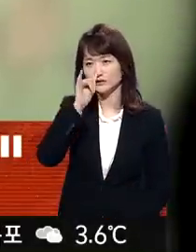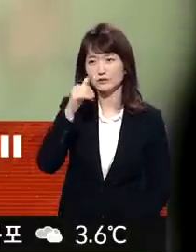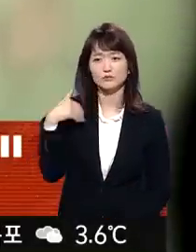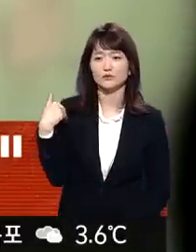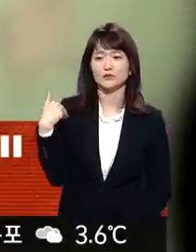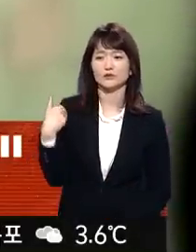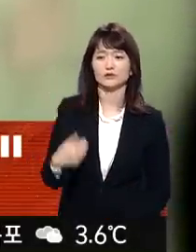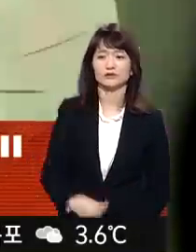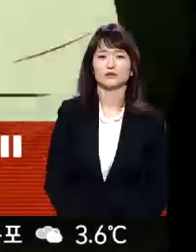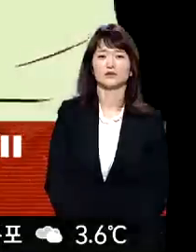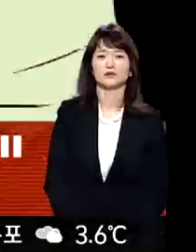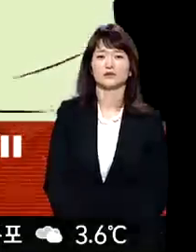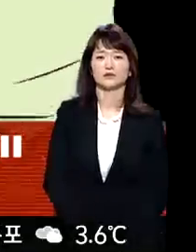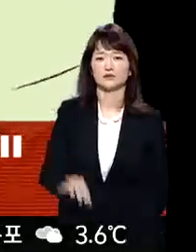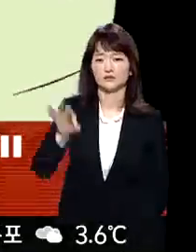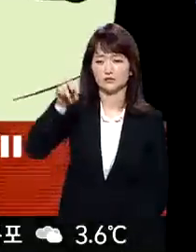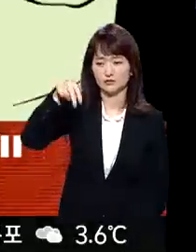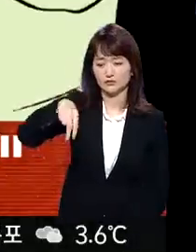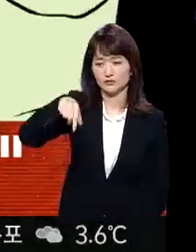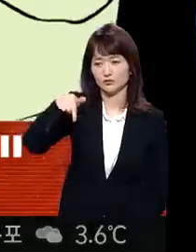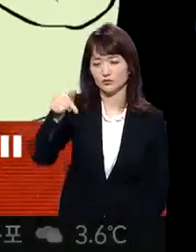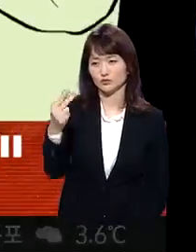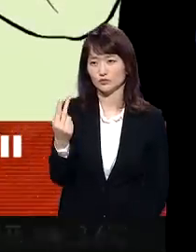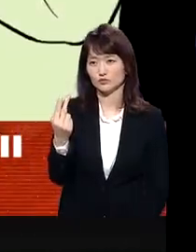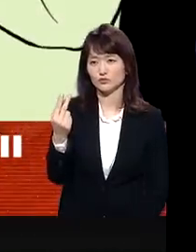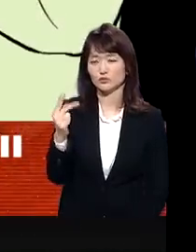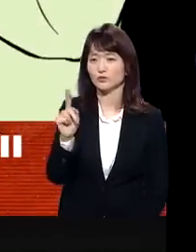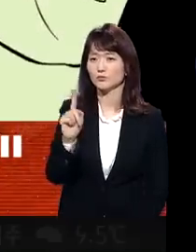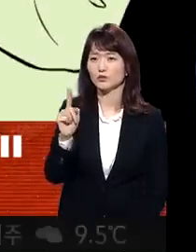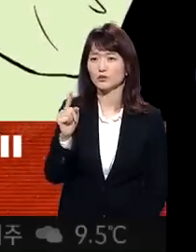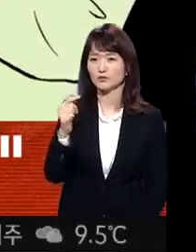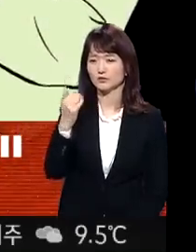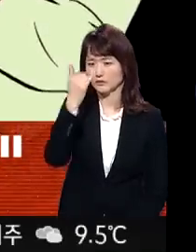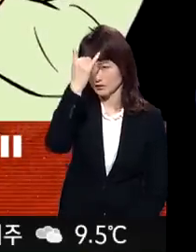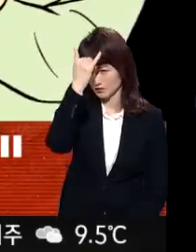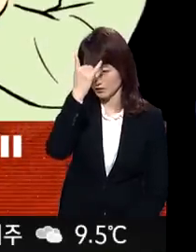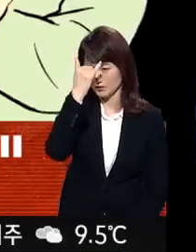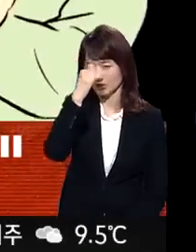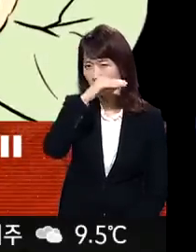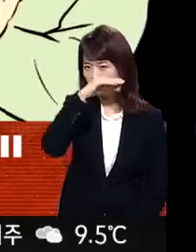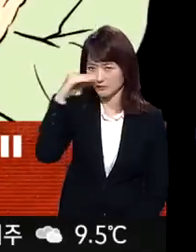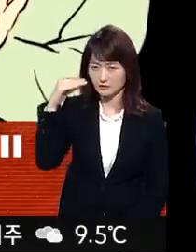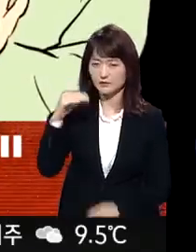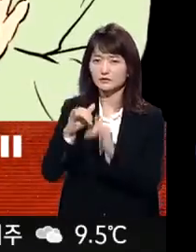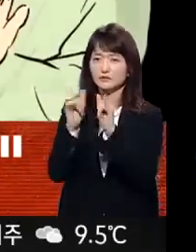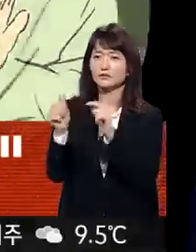유교보이라고 하는데 유교적으로 좀 아까 말했듯이 좀 점잖은 분 같긴 합니다. 한데